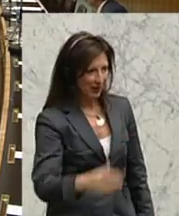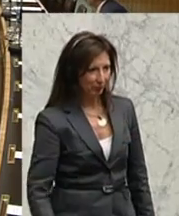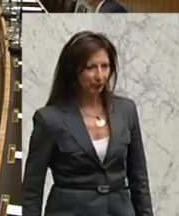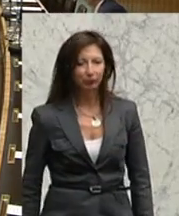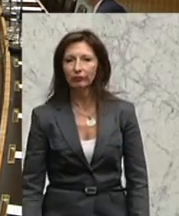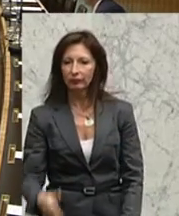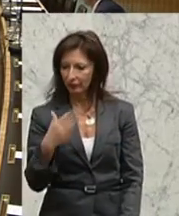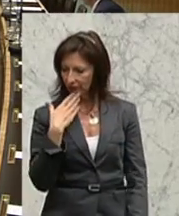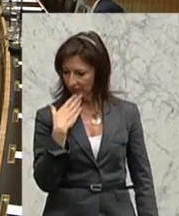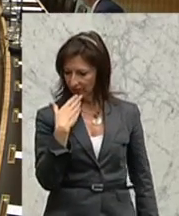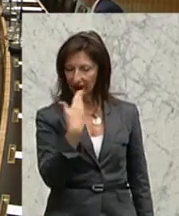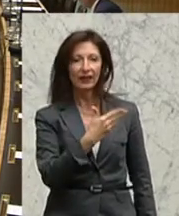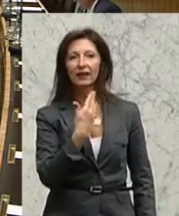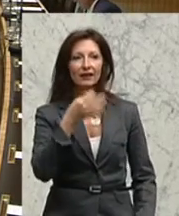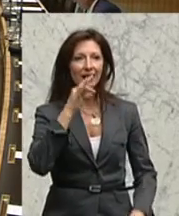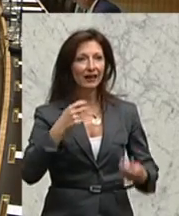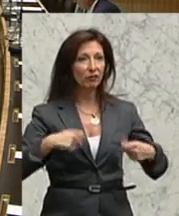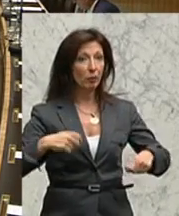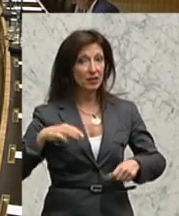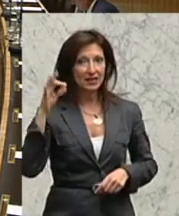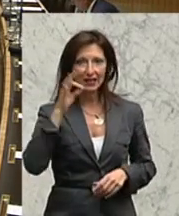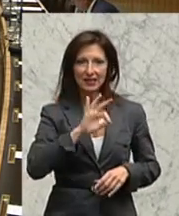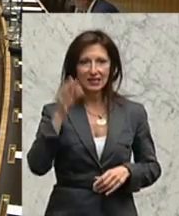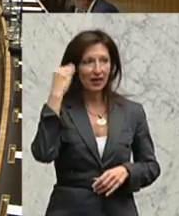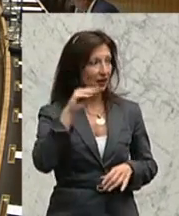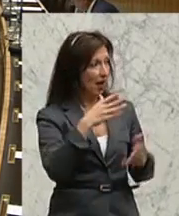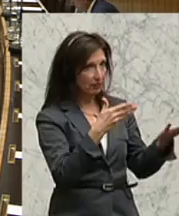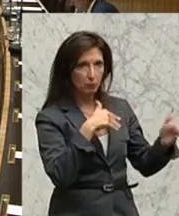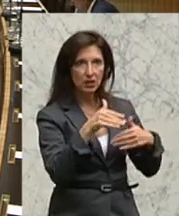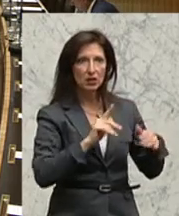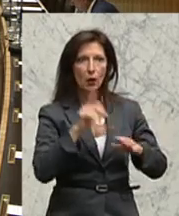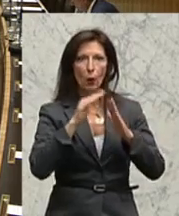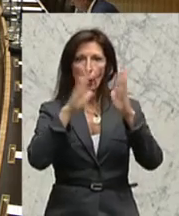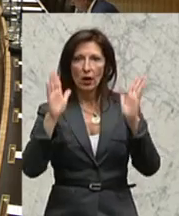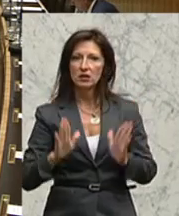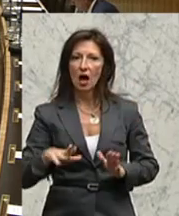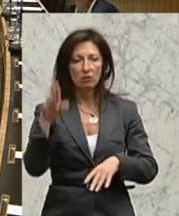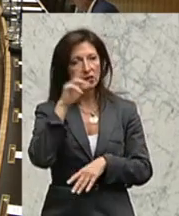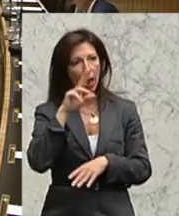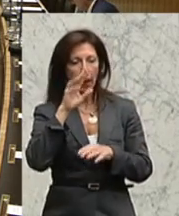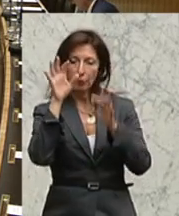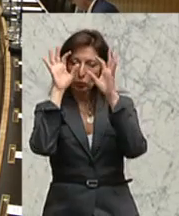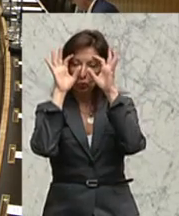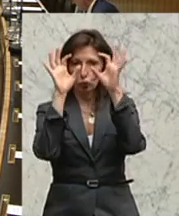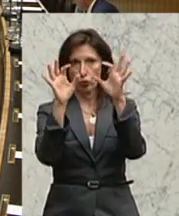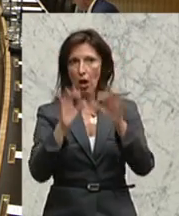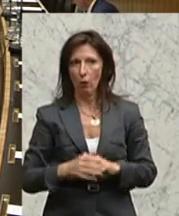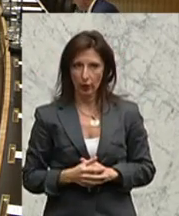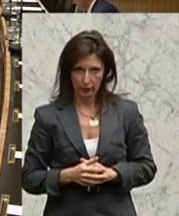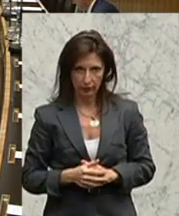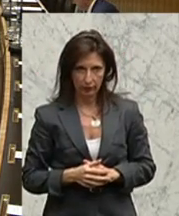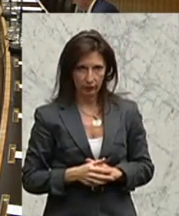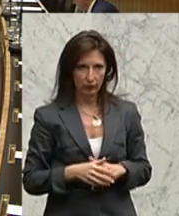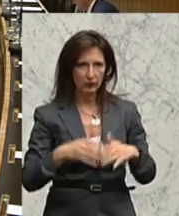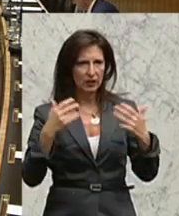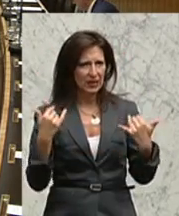Sozialsprecherin der Grünen ist nun an Bord. Hohes Haus, liebe Zuschauerinnen und Zuschauer, ich möchte mit ein paar Antworten beginnen. Jetzt ist der